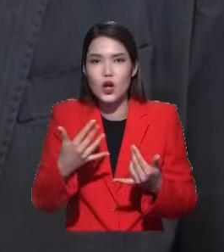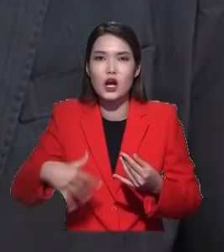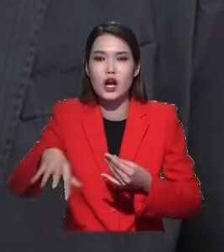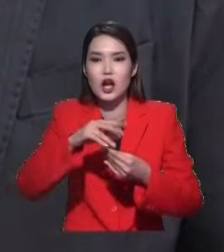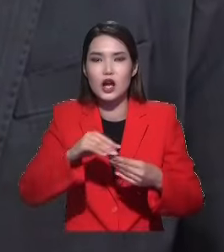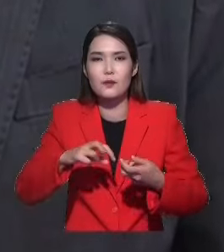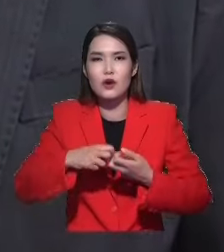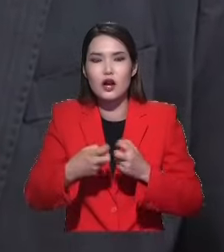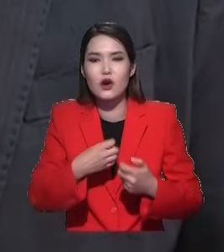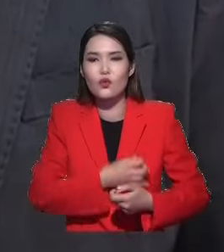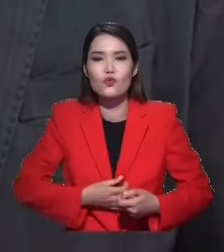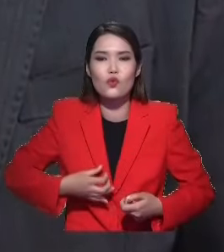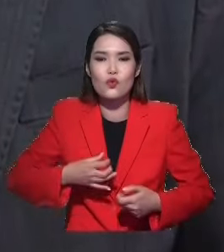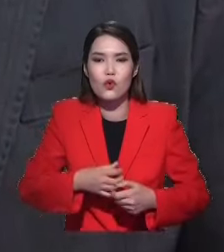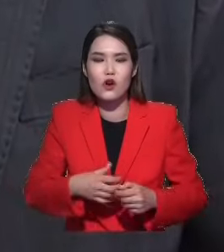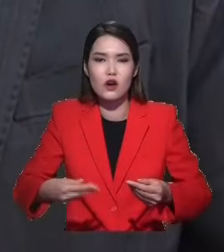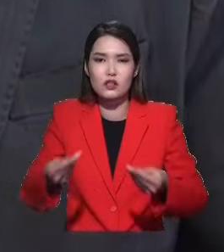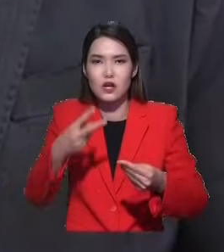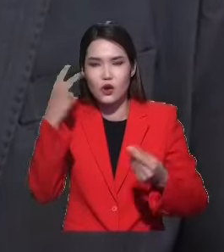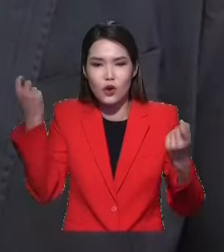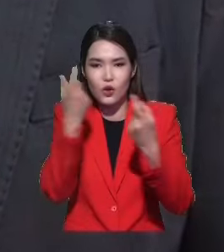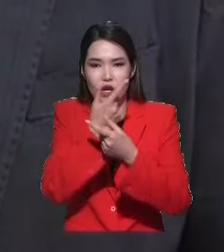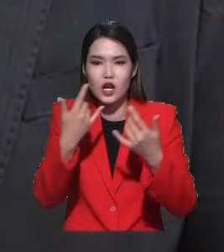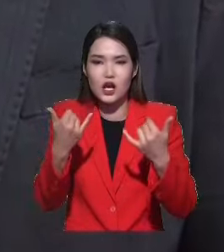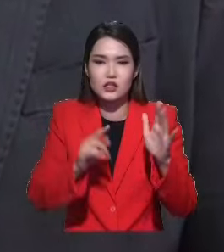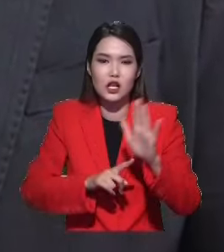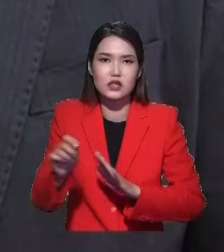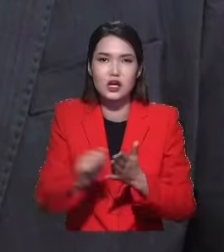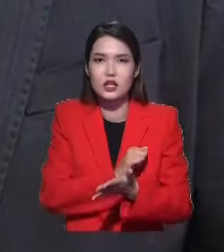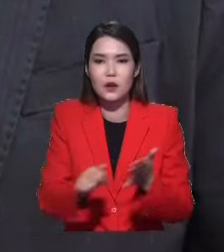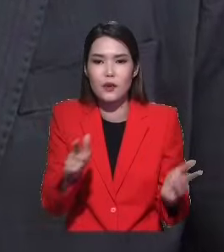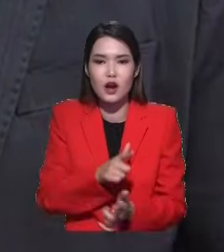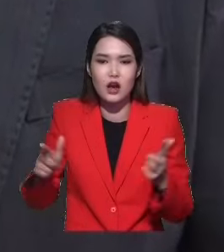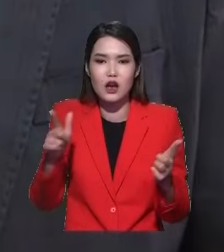мәселелерді өзіміздің басшыларға жеткізіп, ары қарай жоғарыға жеткізуге